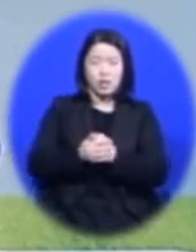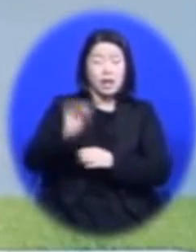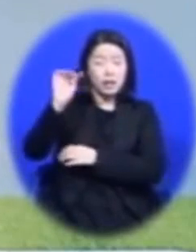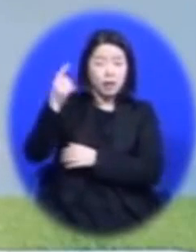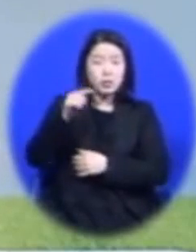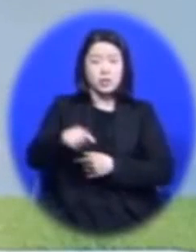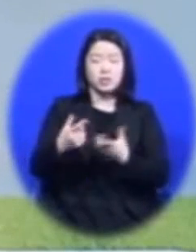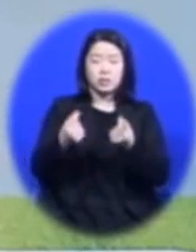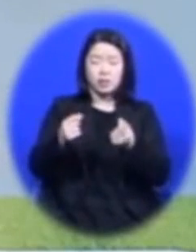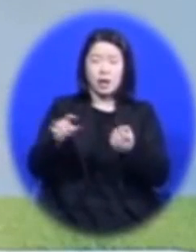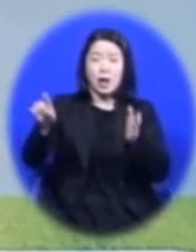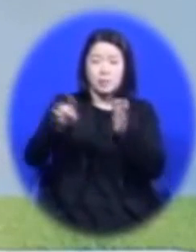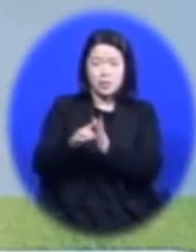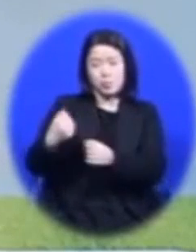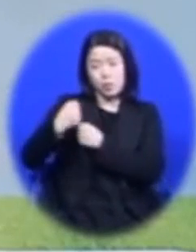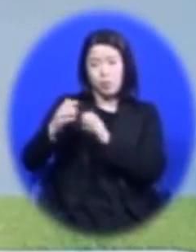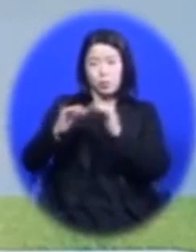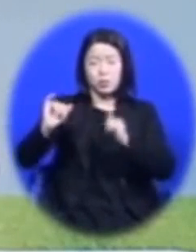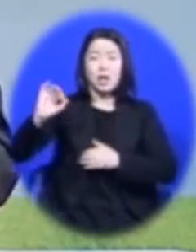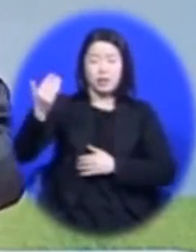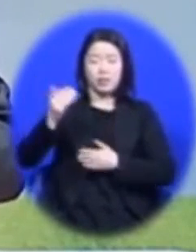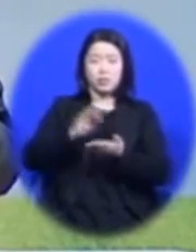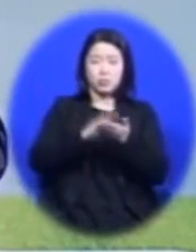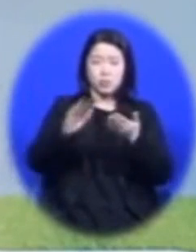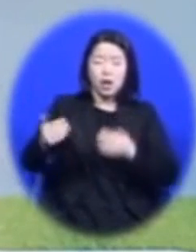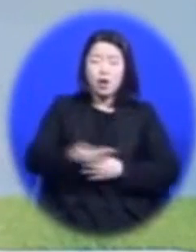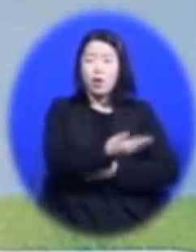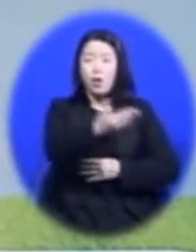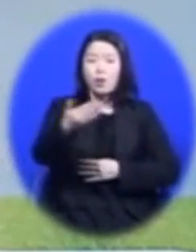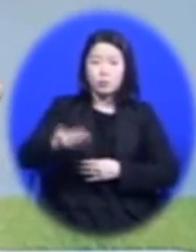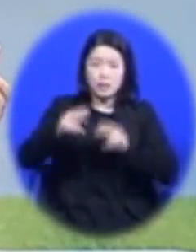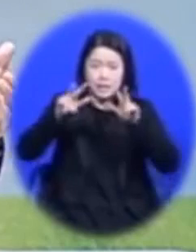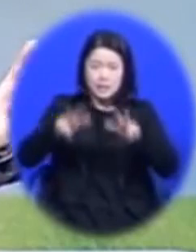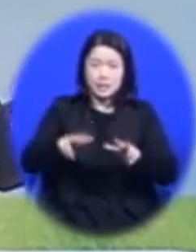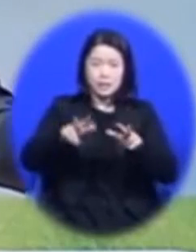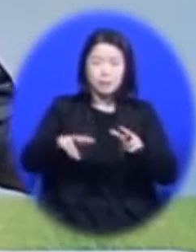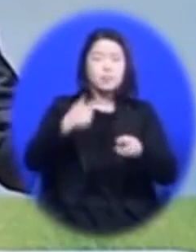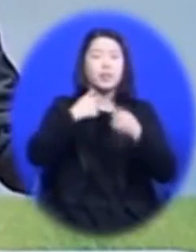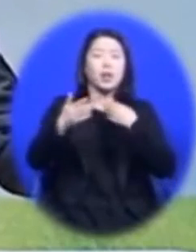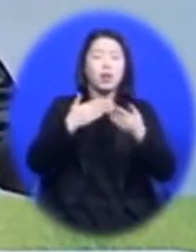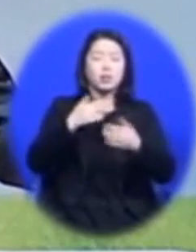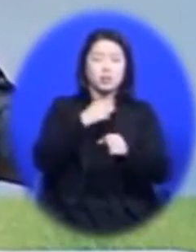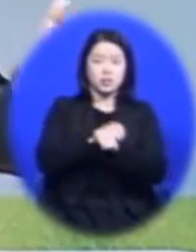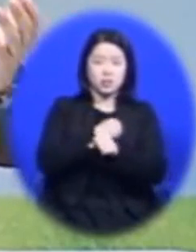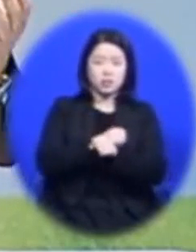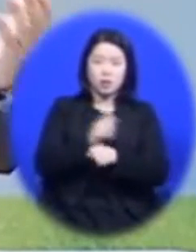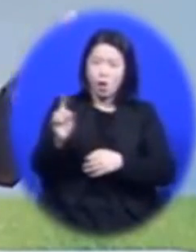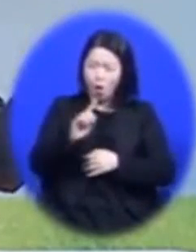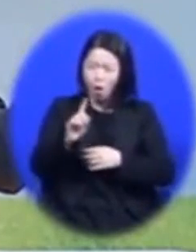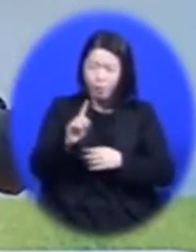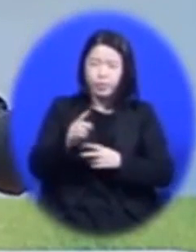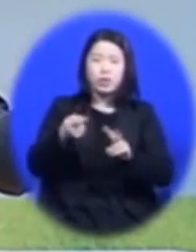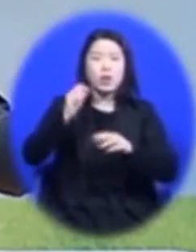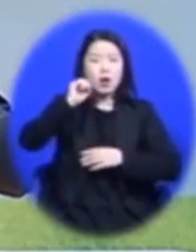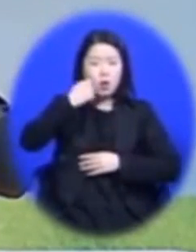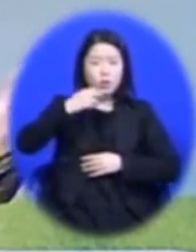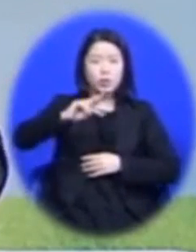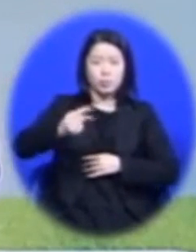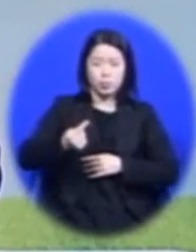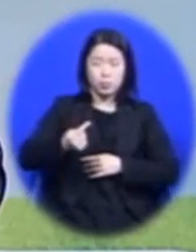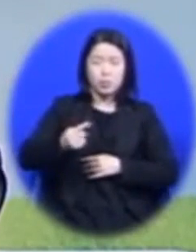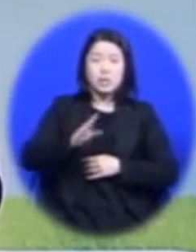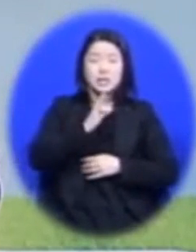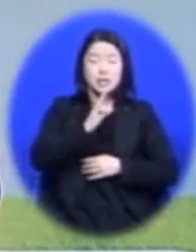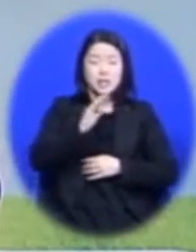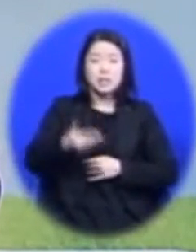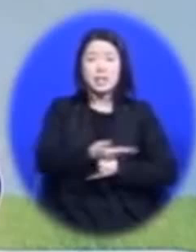다윗이 그렇게 믿음의 용사가 됐거든요. 여러분이 지금 겪으시는 어떤 어려움도